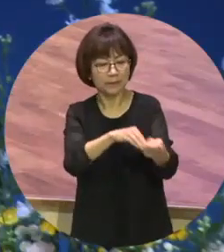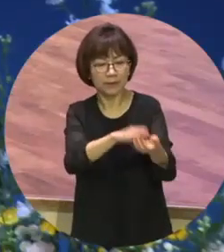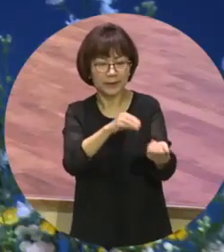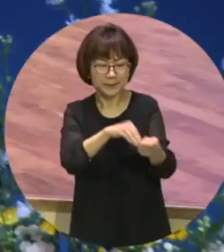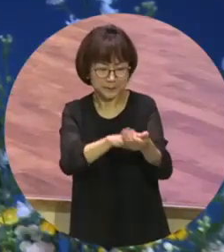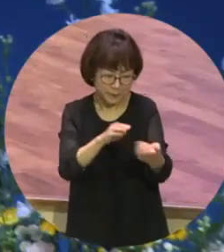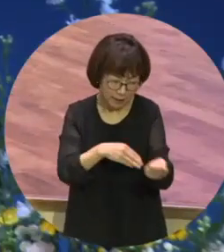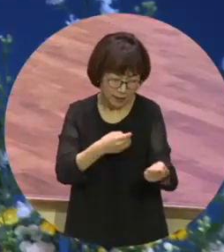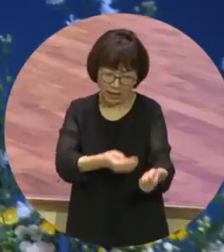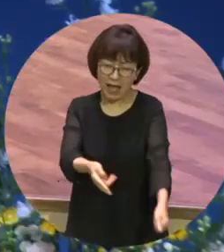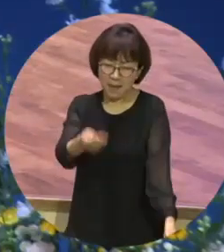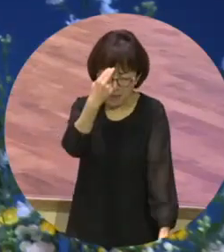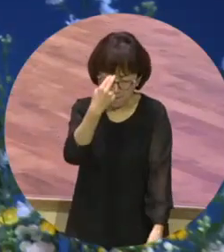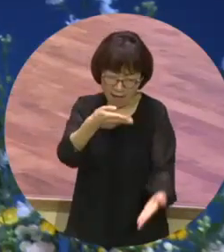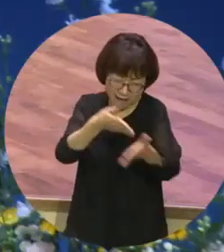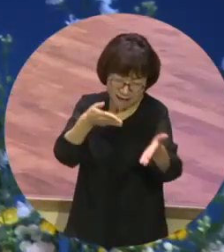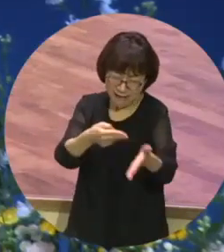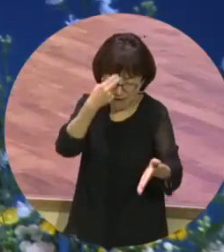잘 안 나와요.